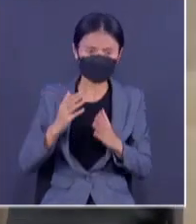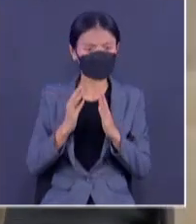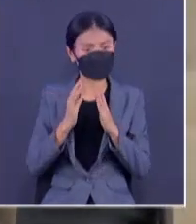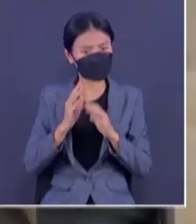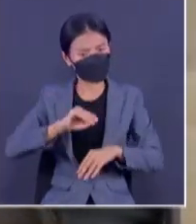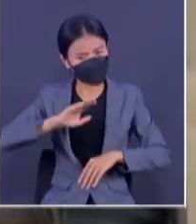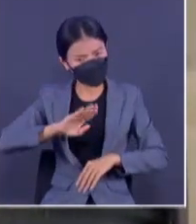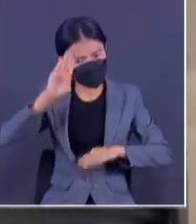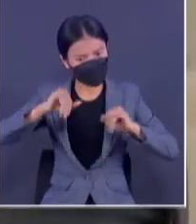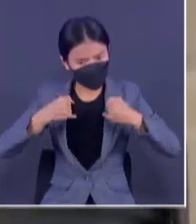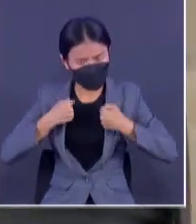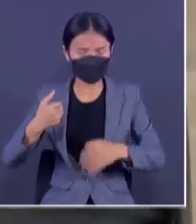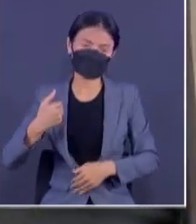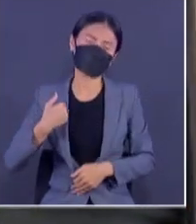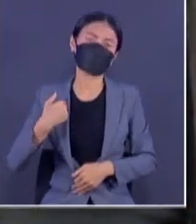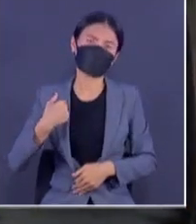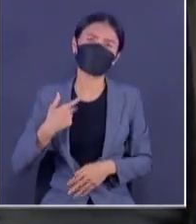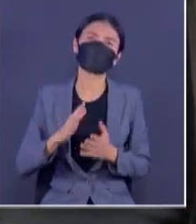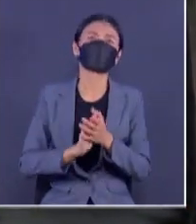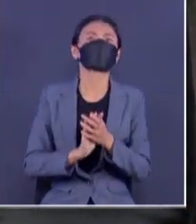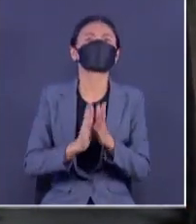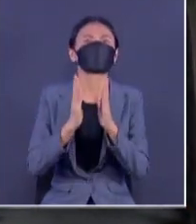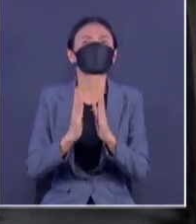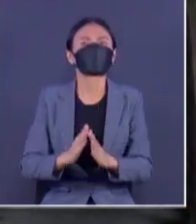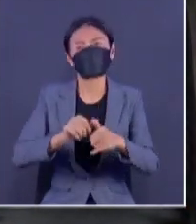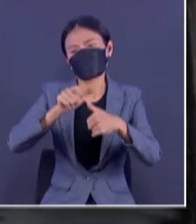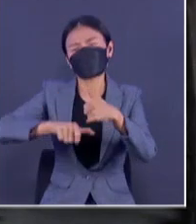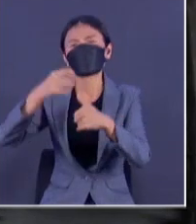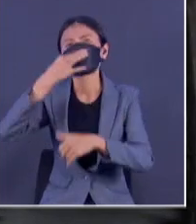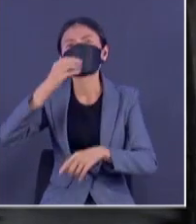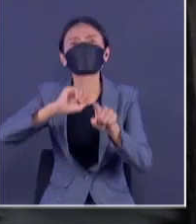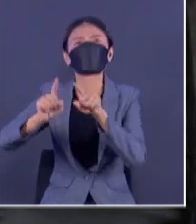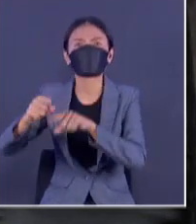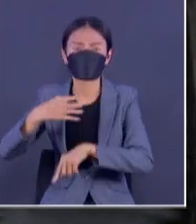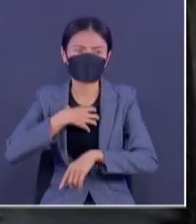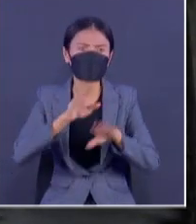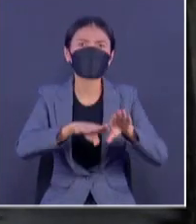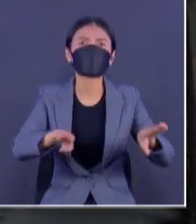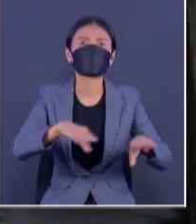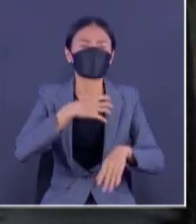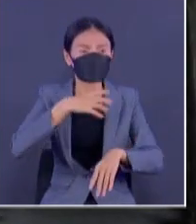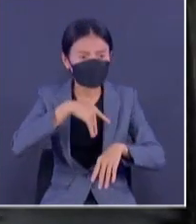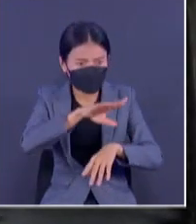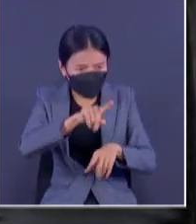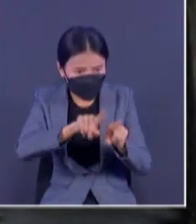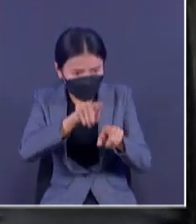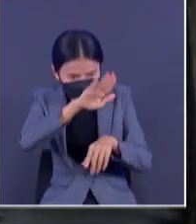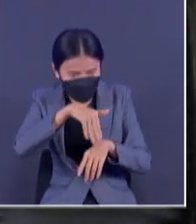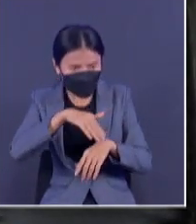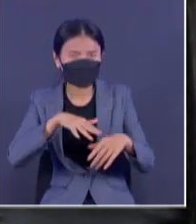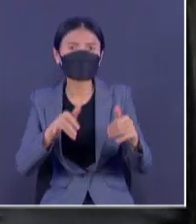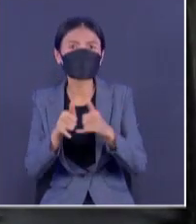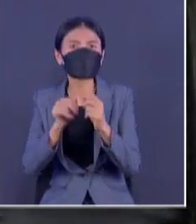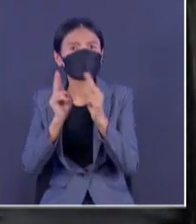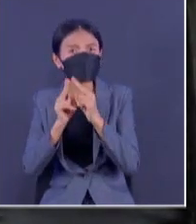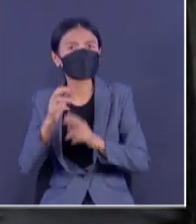ทั้งหลายองค์กรนะฮะก็อยากได้เด็กมาร่วมประเวณีนะครับก็ติดต่อผ่านทั้งแม่เล้านะครับแล้วก็ไป